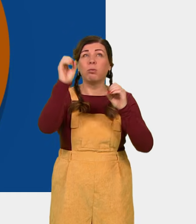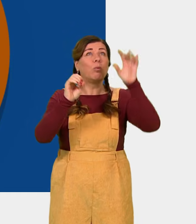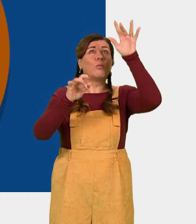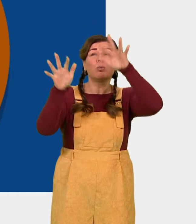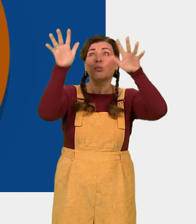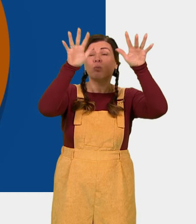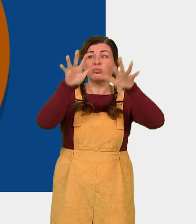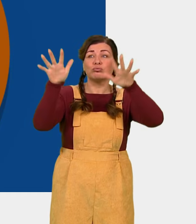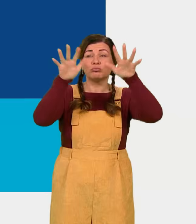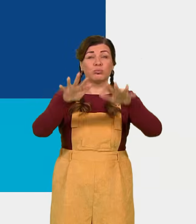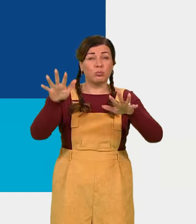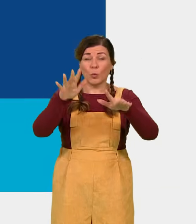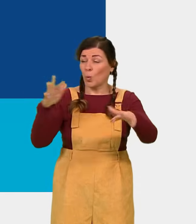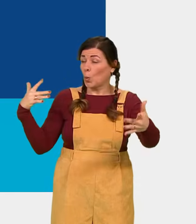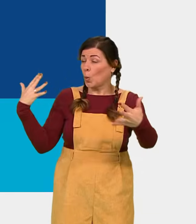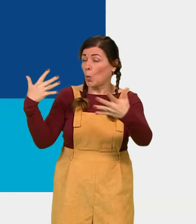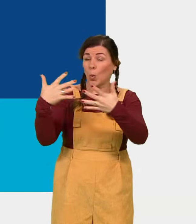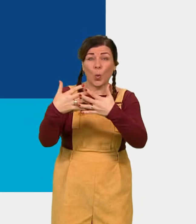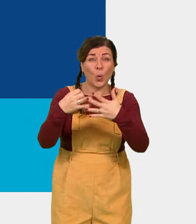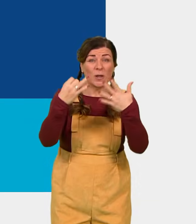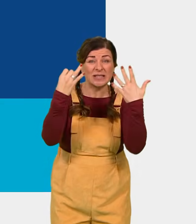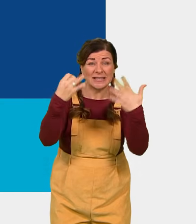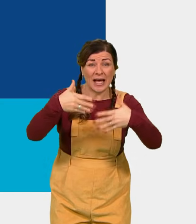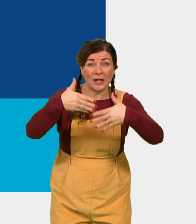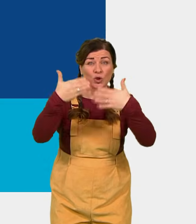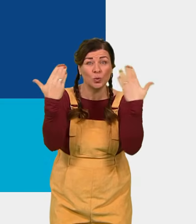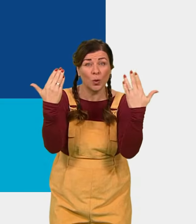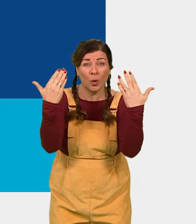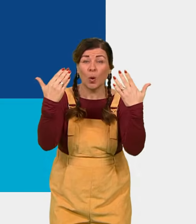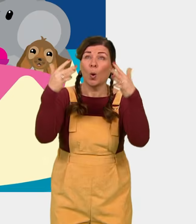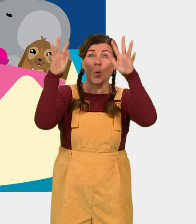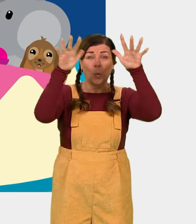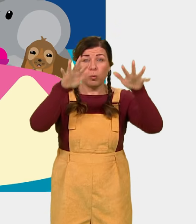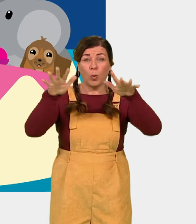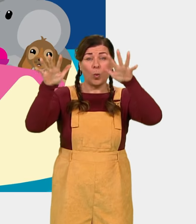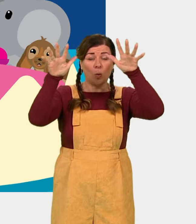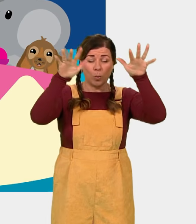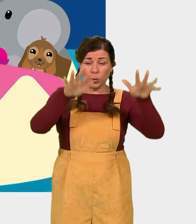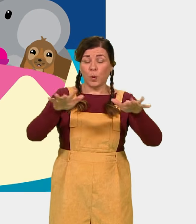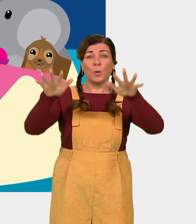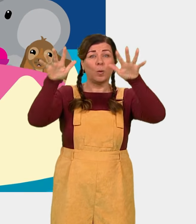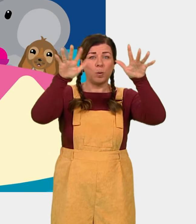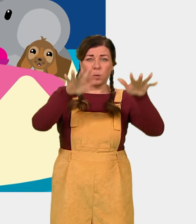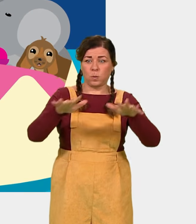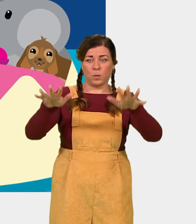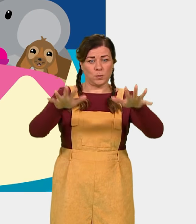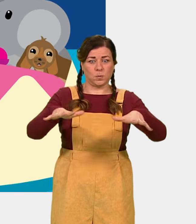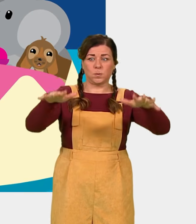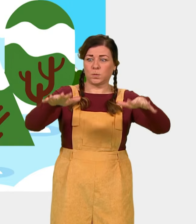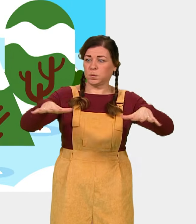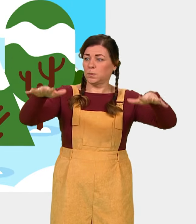ers wythnos gyfan. 7 diwrnod o eira. Eira a mwy o